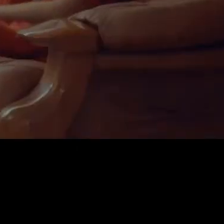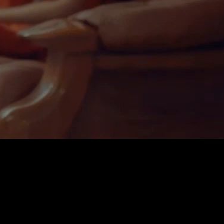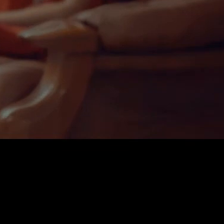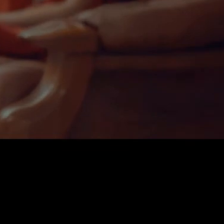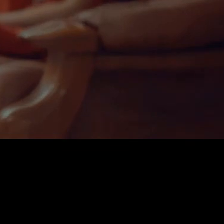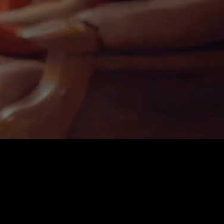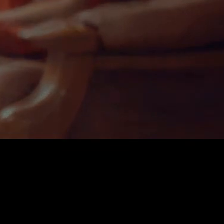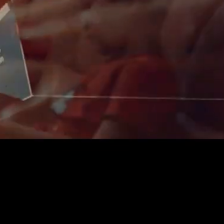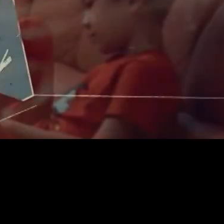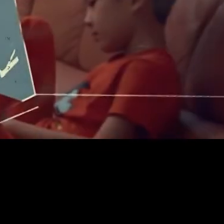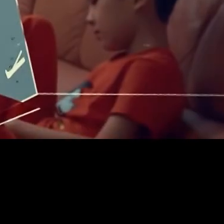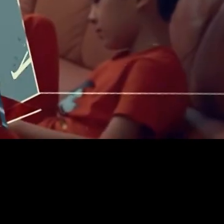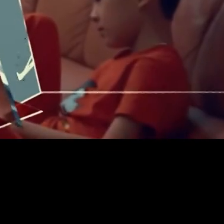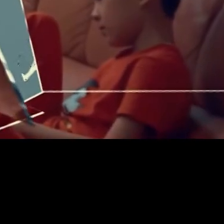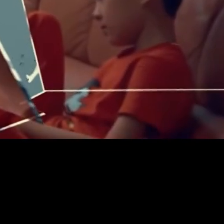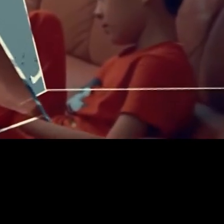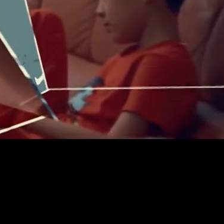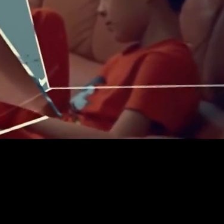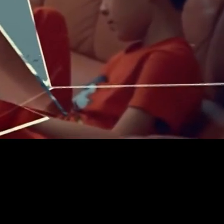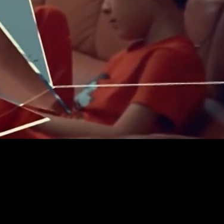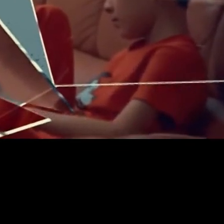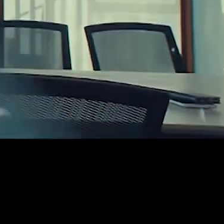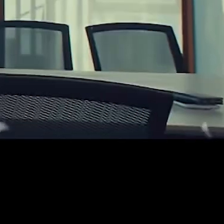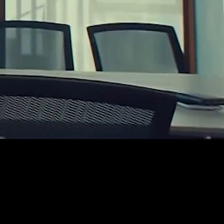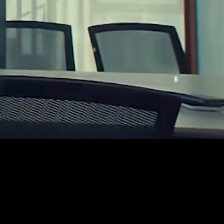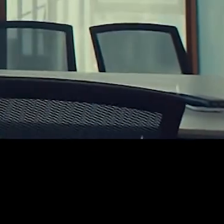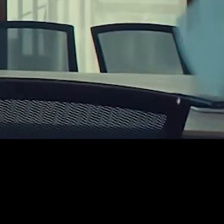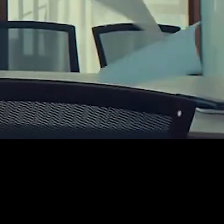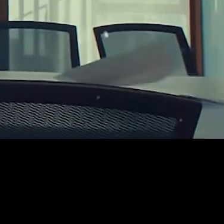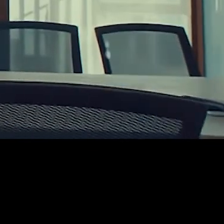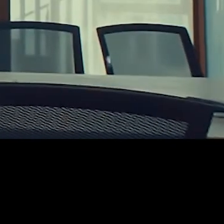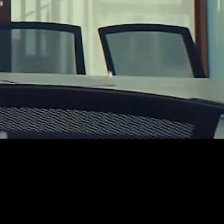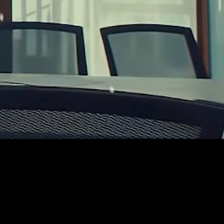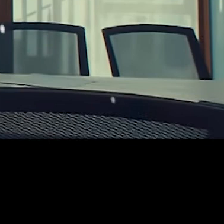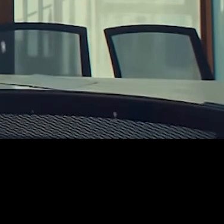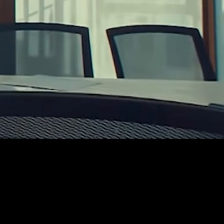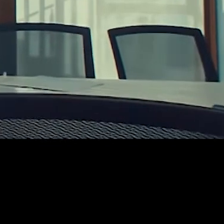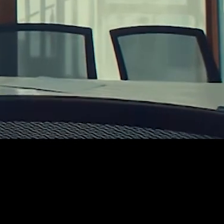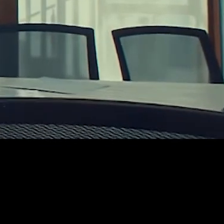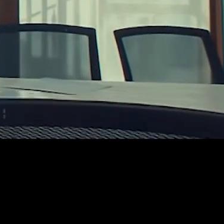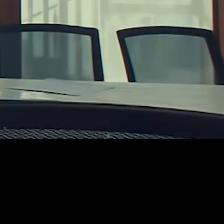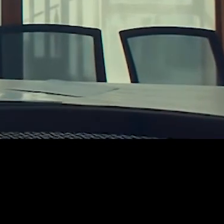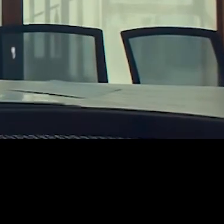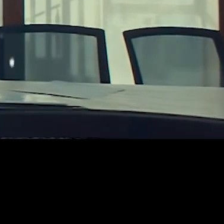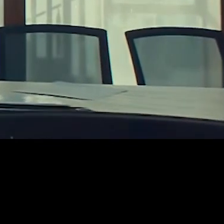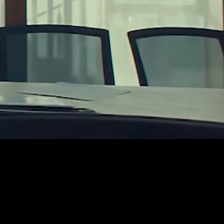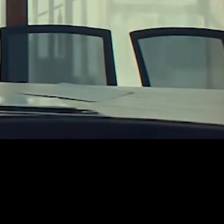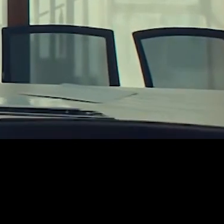л үед та хэрхэн мэндэн бүхнээ авилг гэгч хар бараа өнгөөр бодож өнгөрсөн